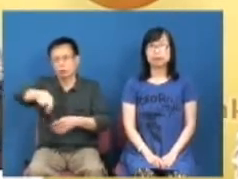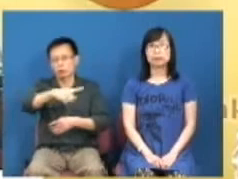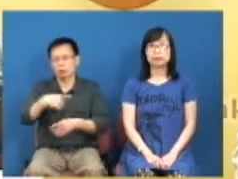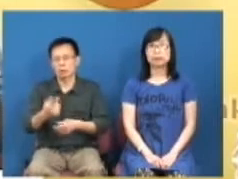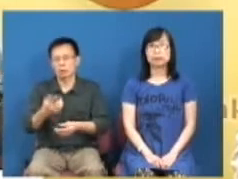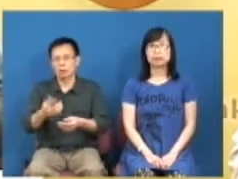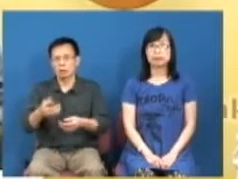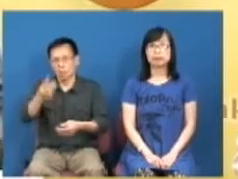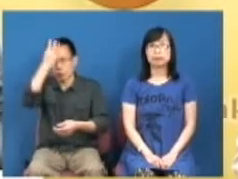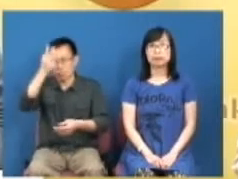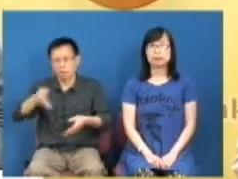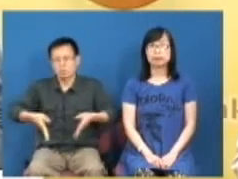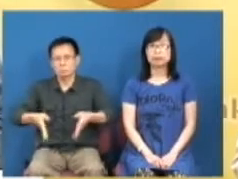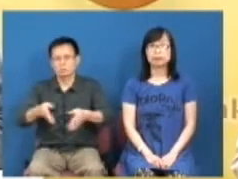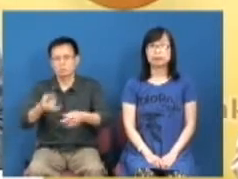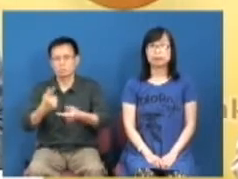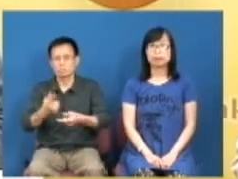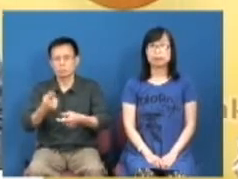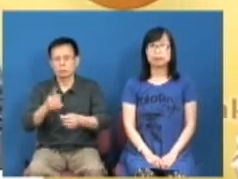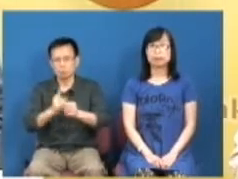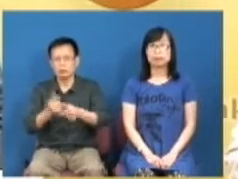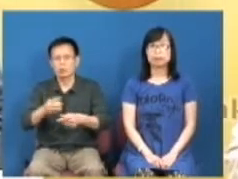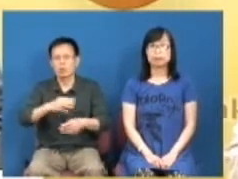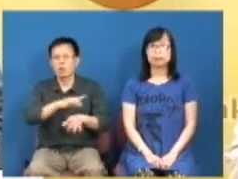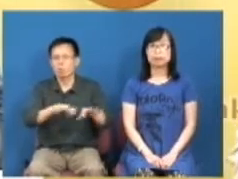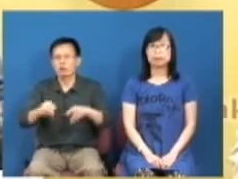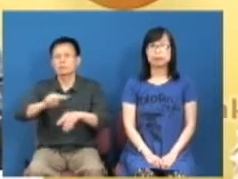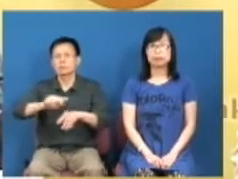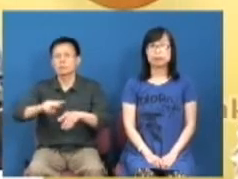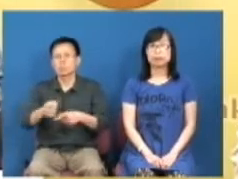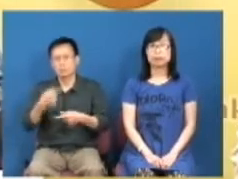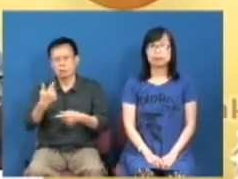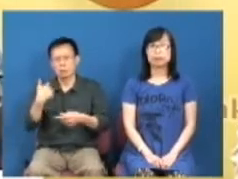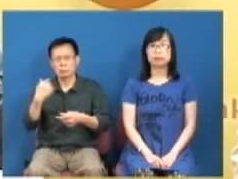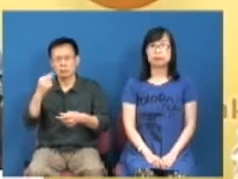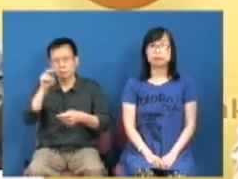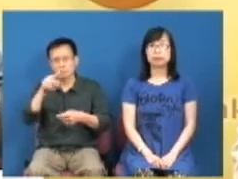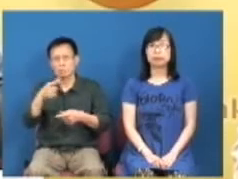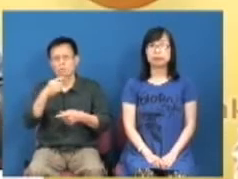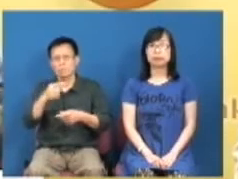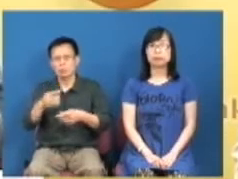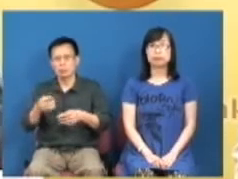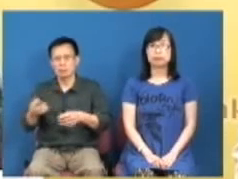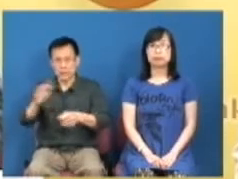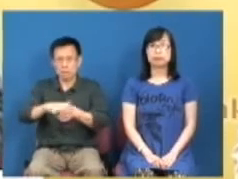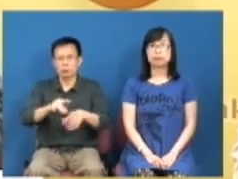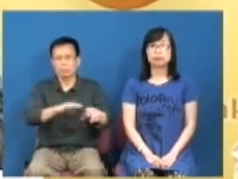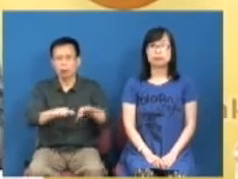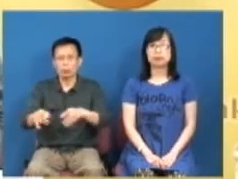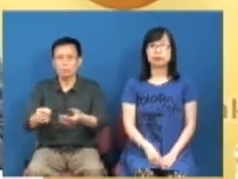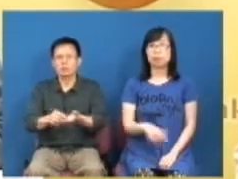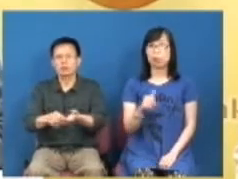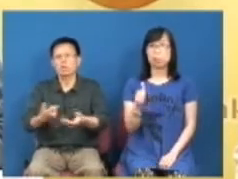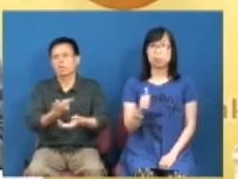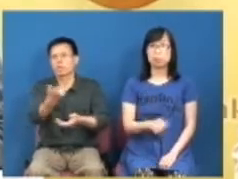道中再出啲都已經係海嚟。咁其實即係其實我哋睇得到，其實填海的地是真的很多，而當